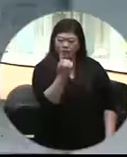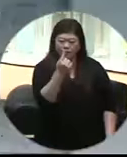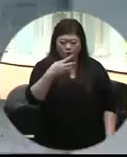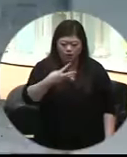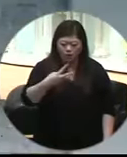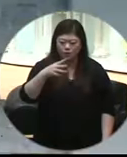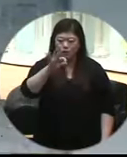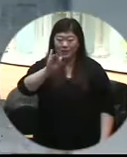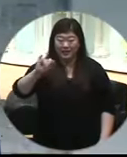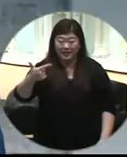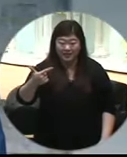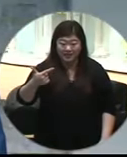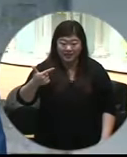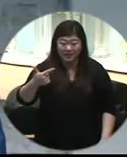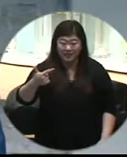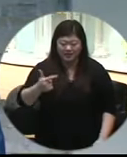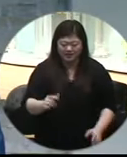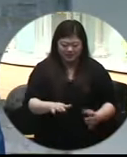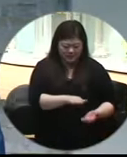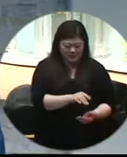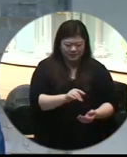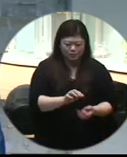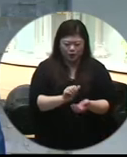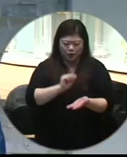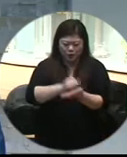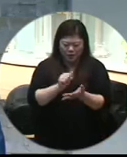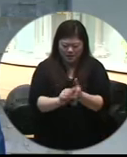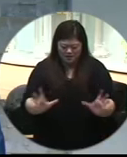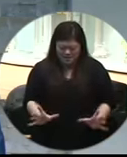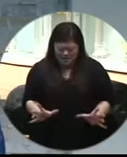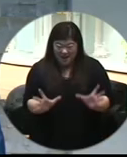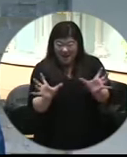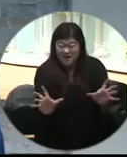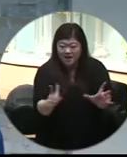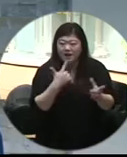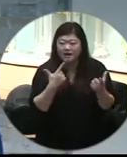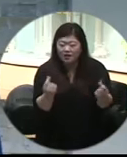최고의 가치 있는 삶이에요. 올인 인생.